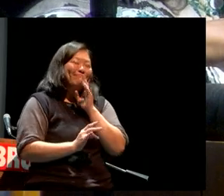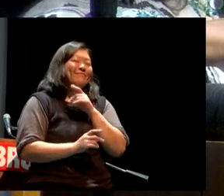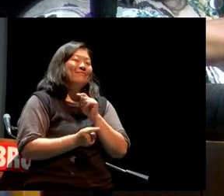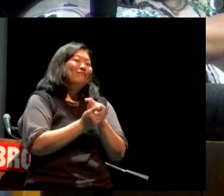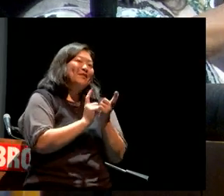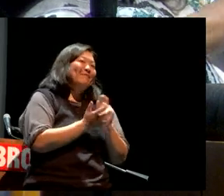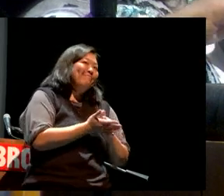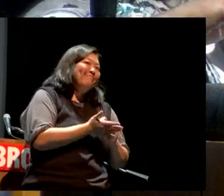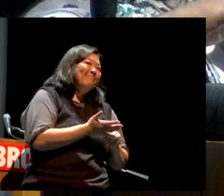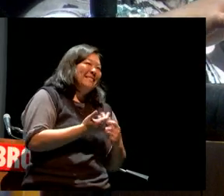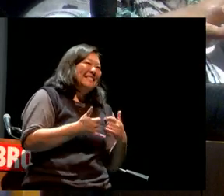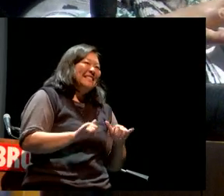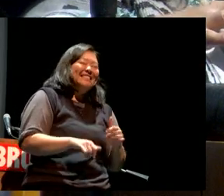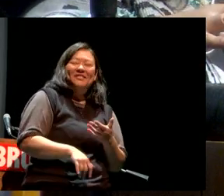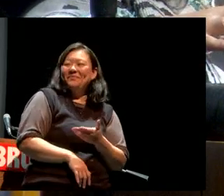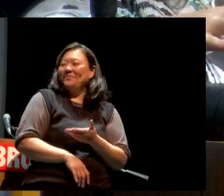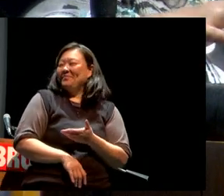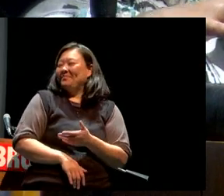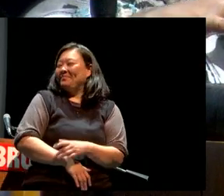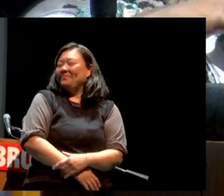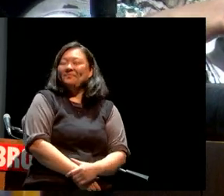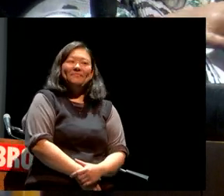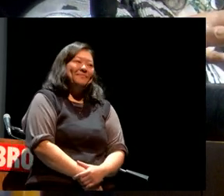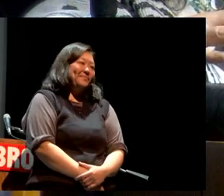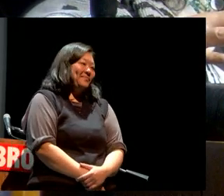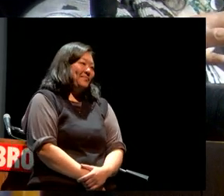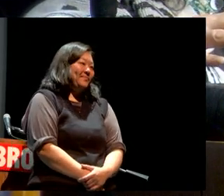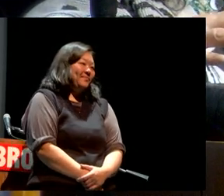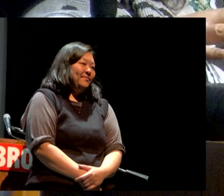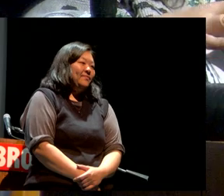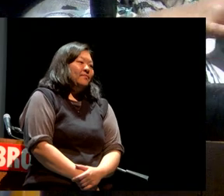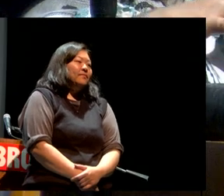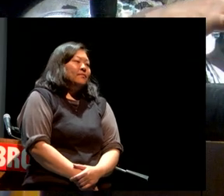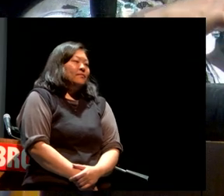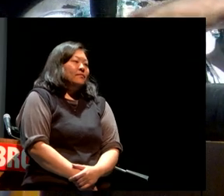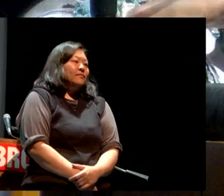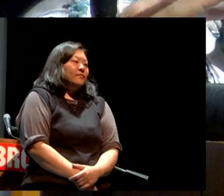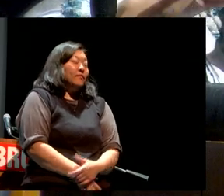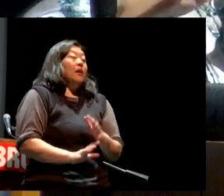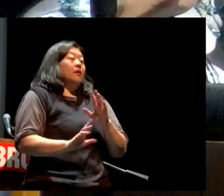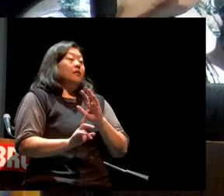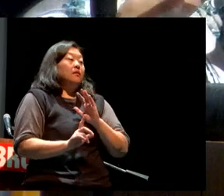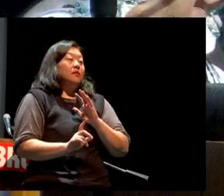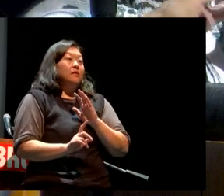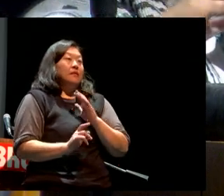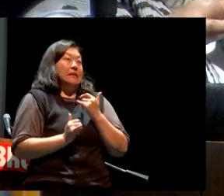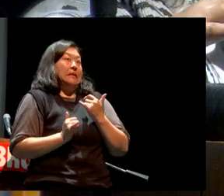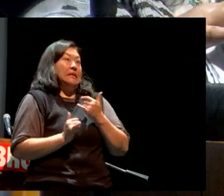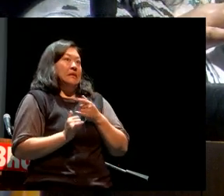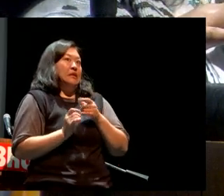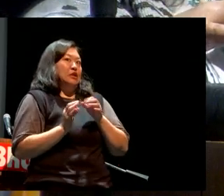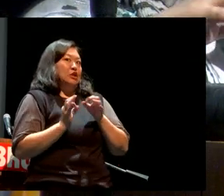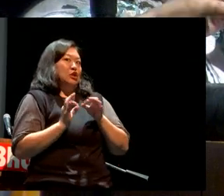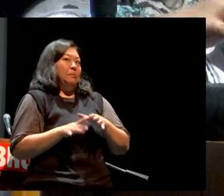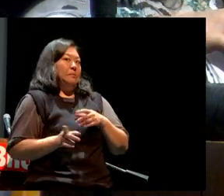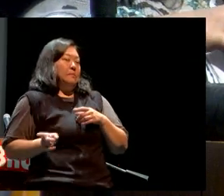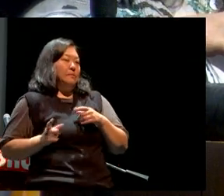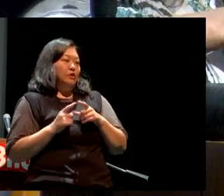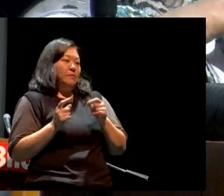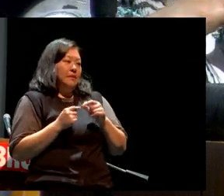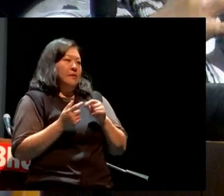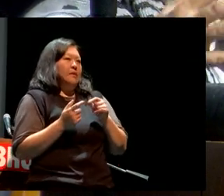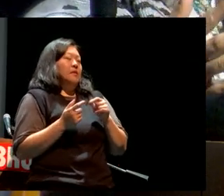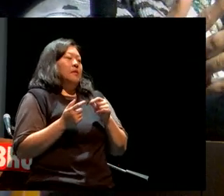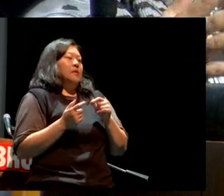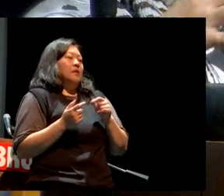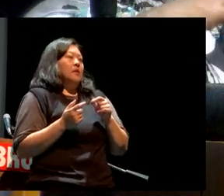は今のアートの世界でも、古本屋さんに行ってマルセル・デュシャンの昔出版したものを一個一個集めて